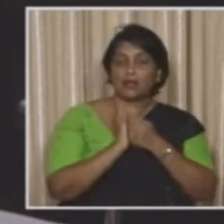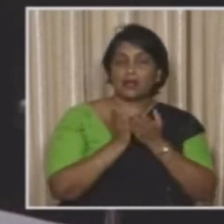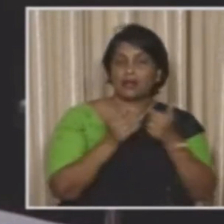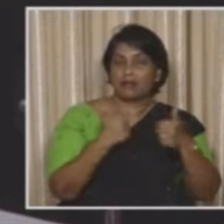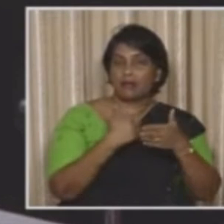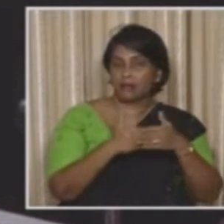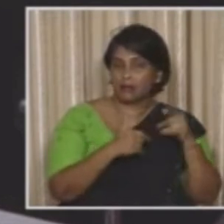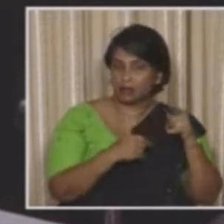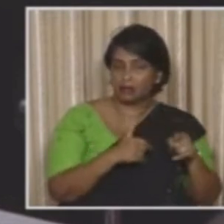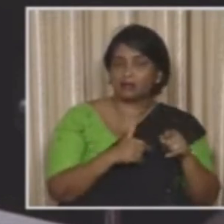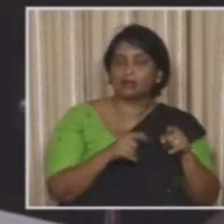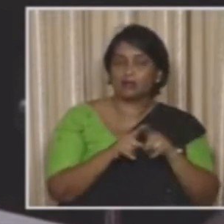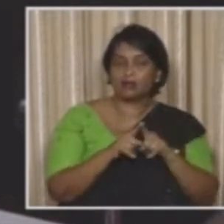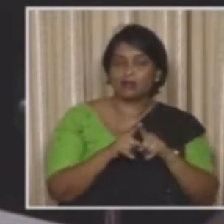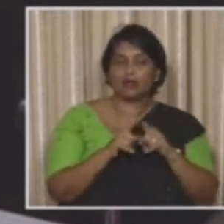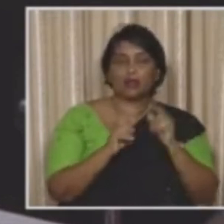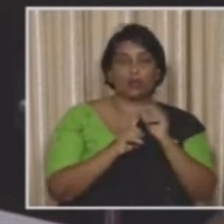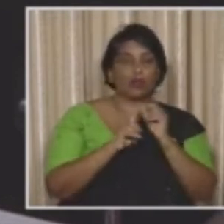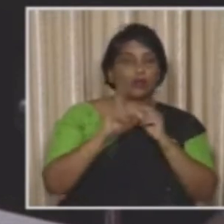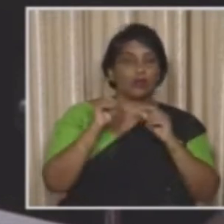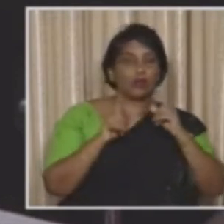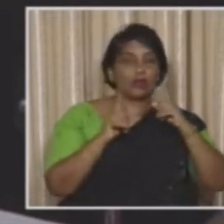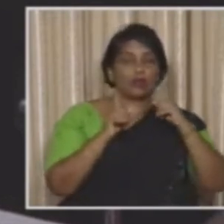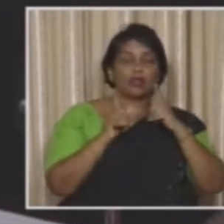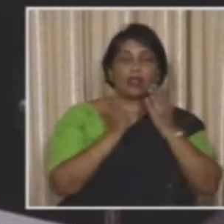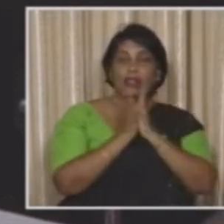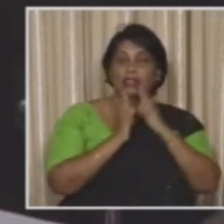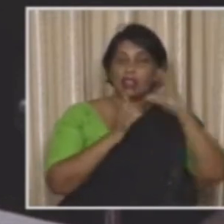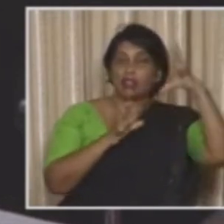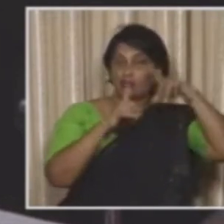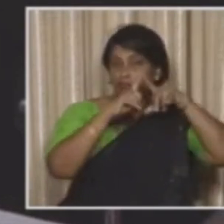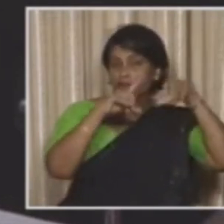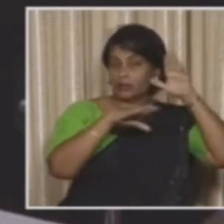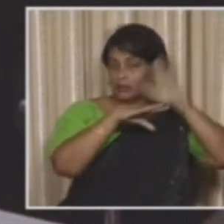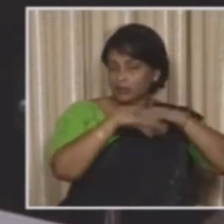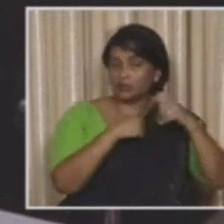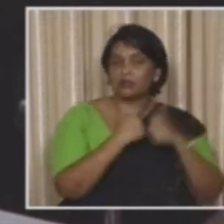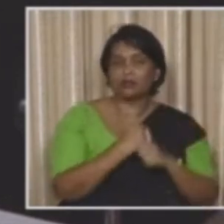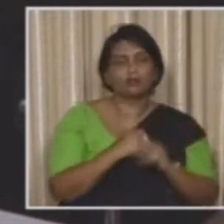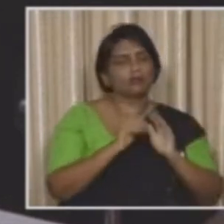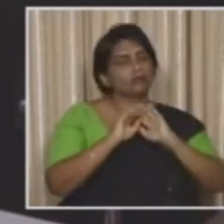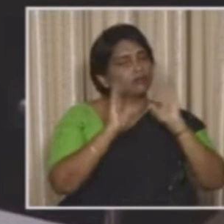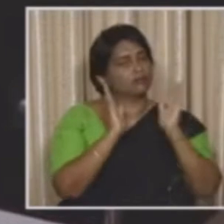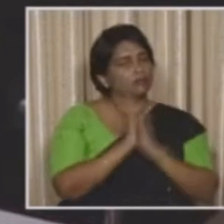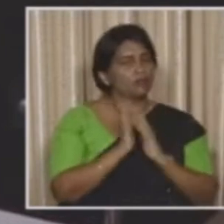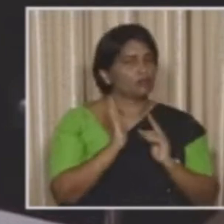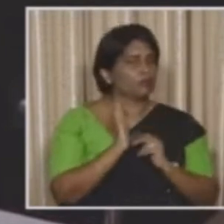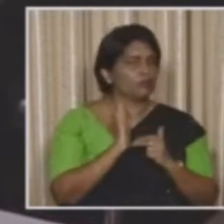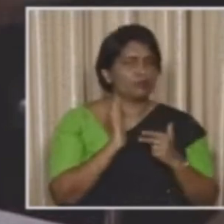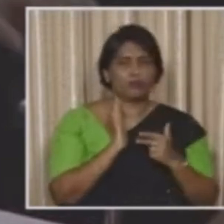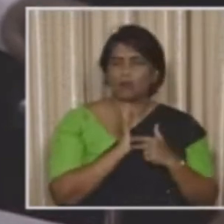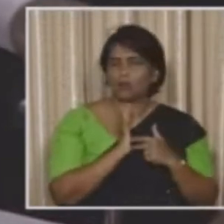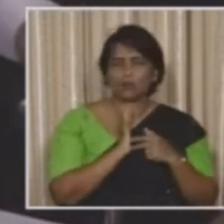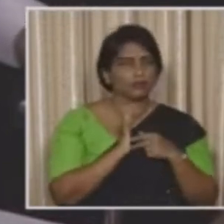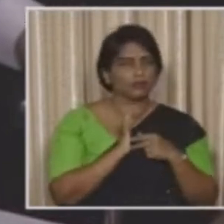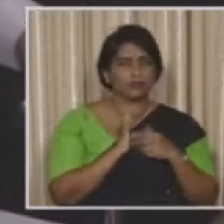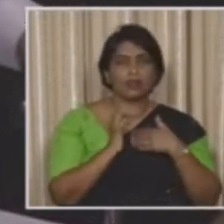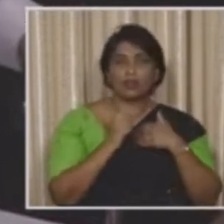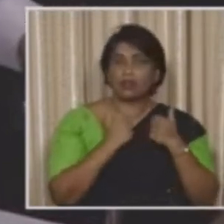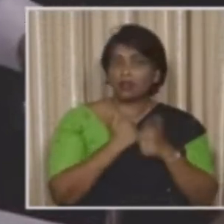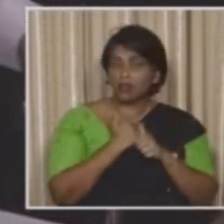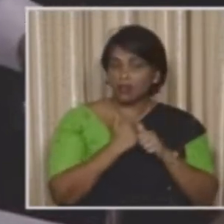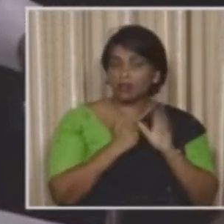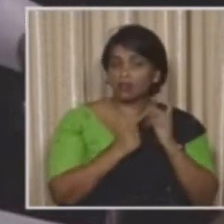පුළුවන්. සහ පුනරින් වල අදානි ව්‍යාපෘති ගැන කියන්න පුළුවන්. හැබැයි මේ කිසි ව්‍යාපෘතියක් මම හිතන්නේ අපි හදා ගන්න